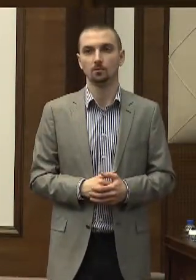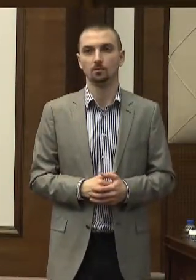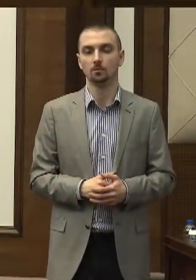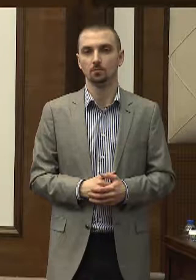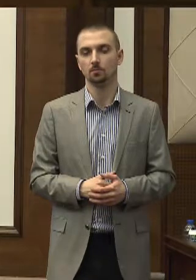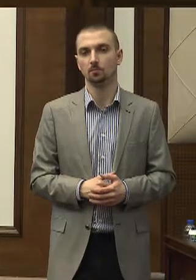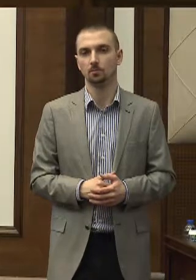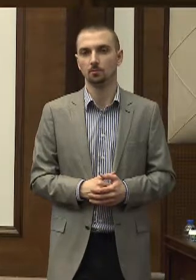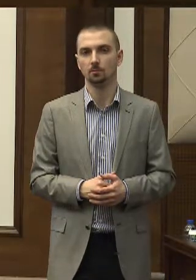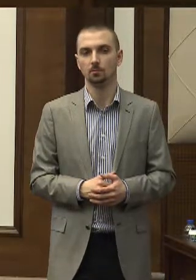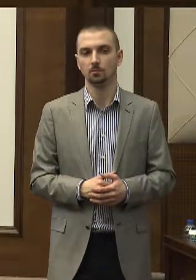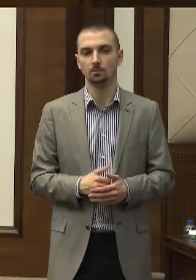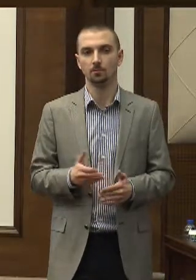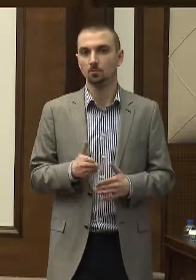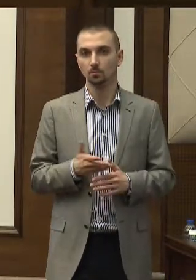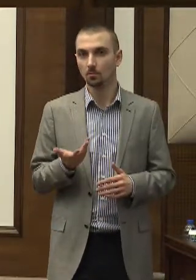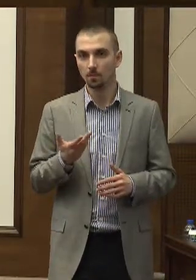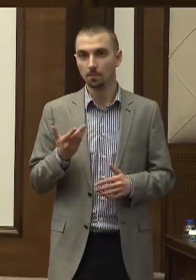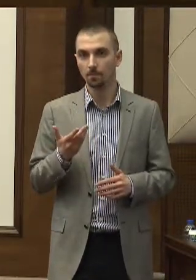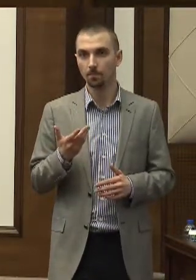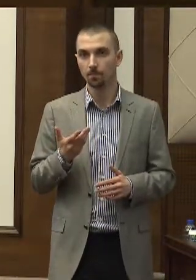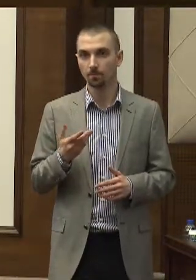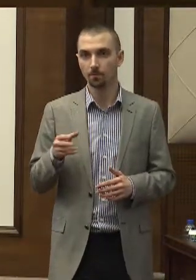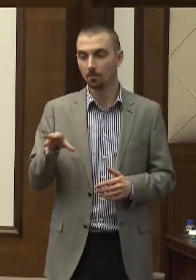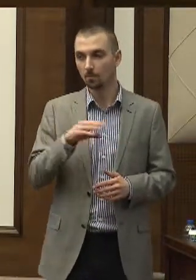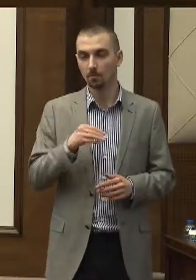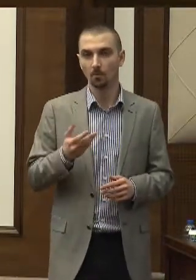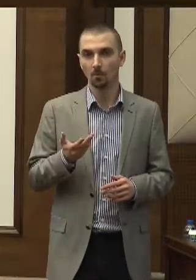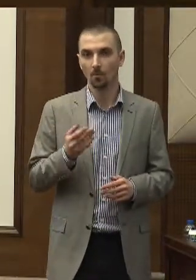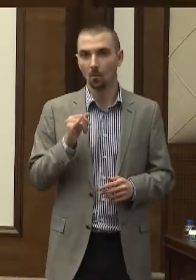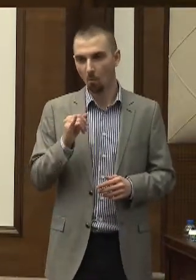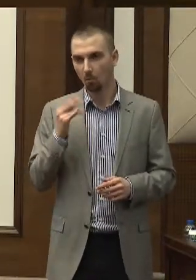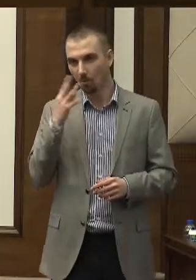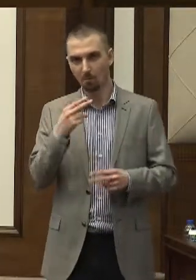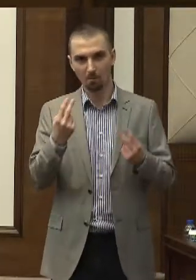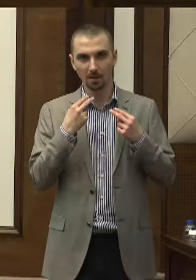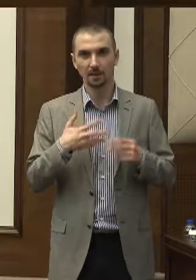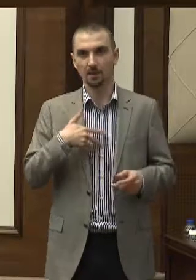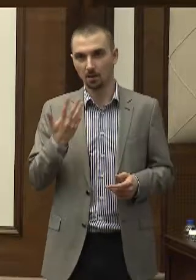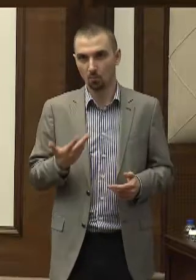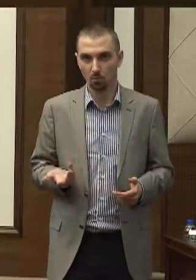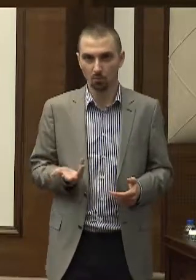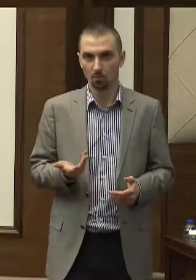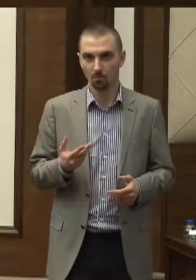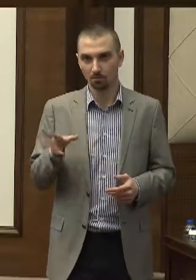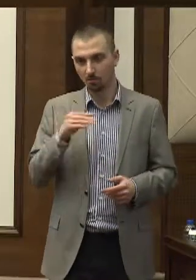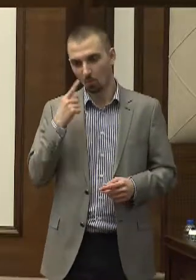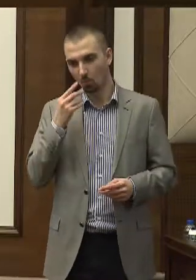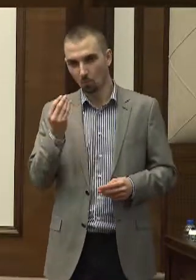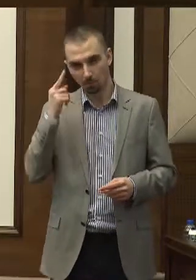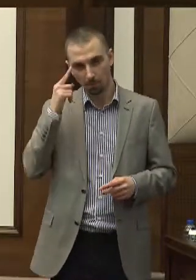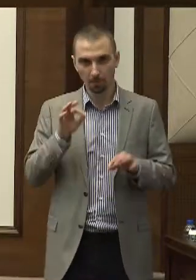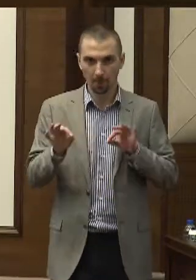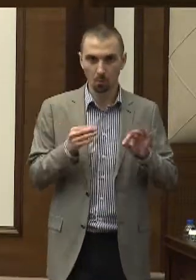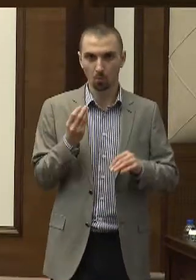yıktık. Niye? Ya gelenler görüp de bize orada işte kötü gözle bakmasınlar diye. Şimdi bunu da